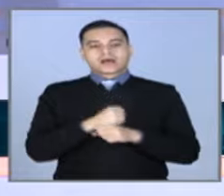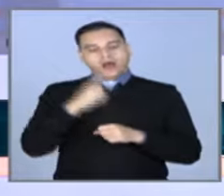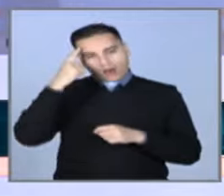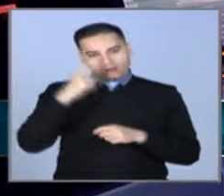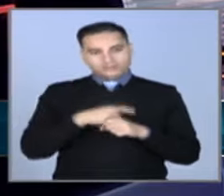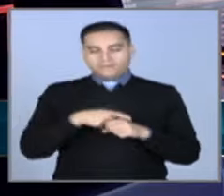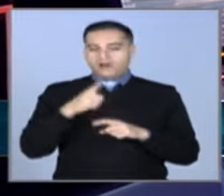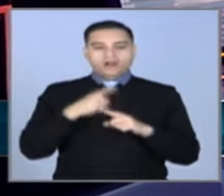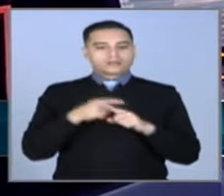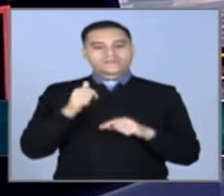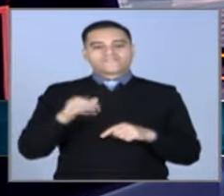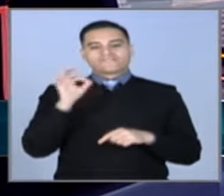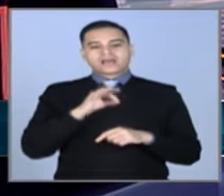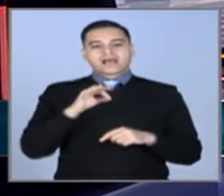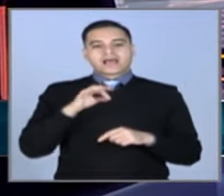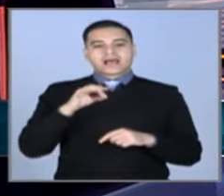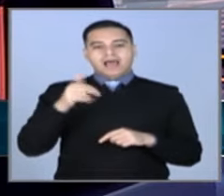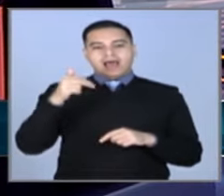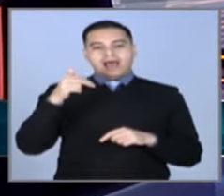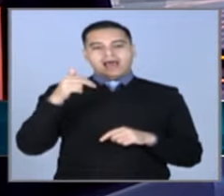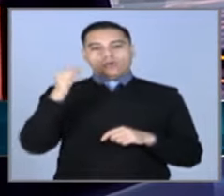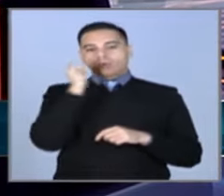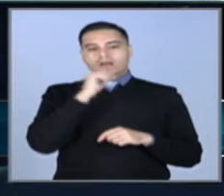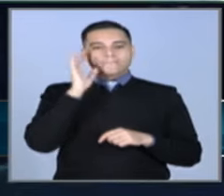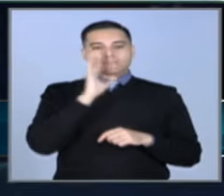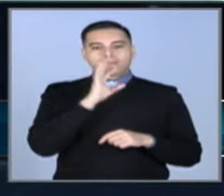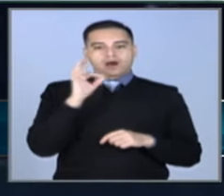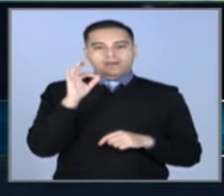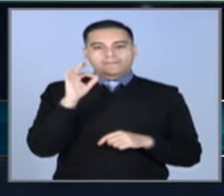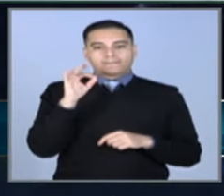عصب. غلط. أغلى من الياقوت هي أغنية لفنان راب مصري فمن هو؟